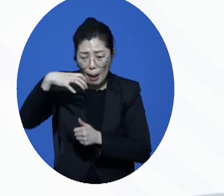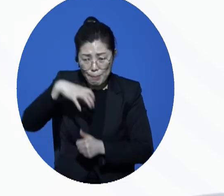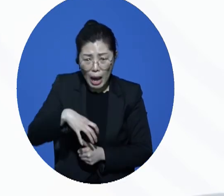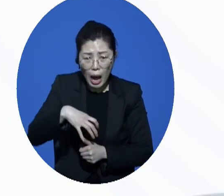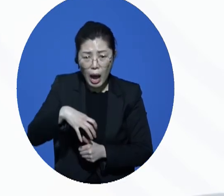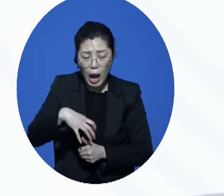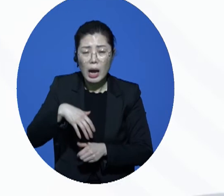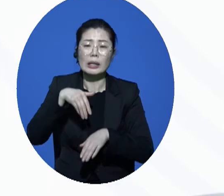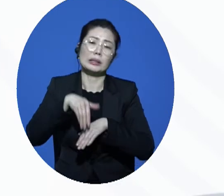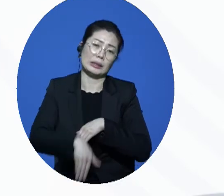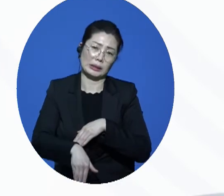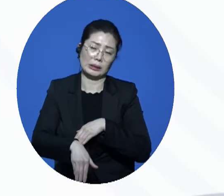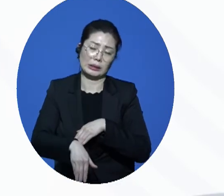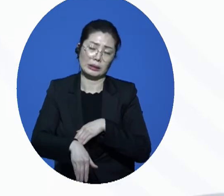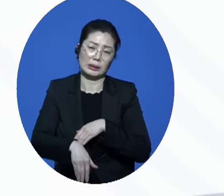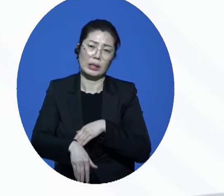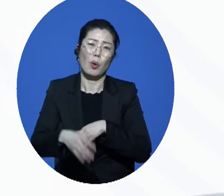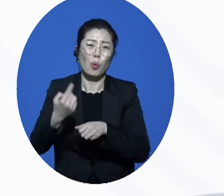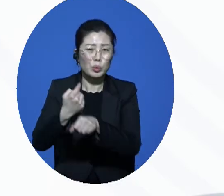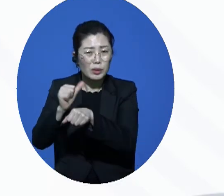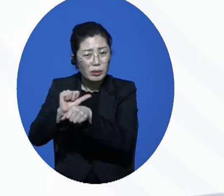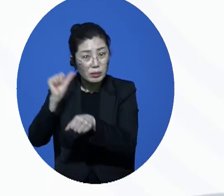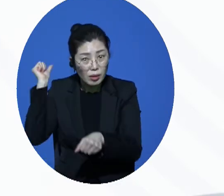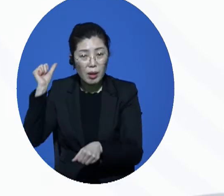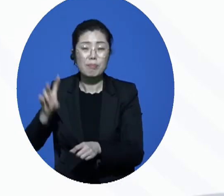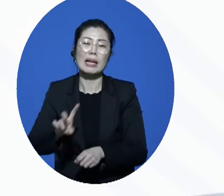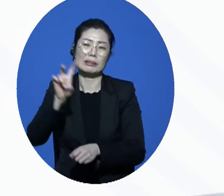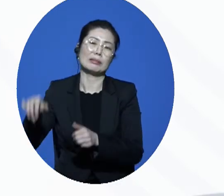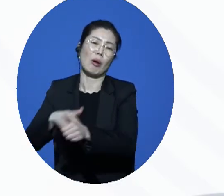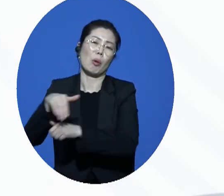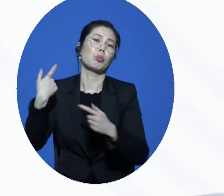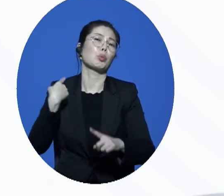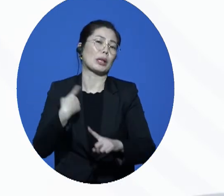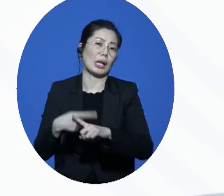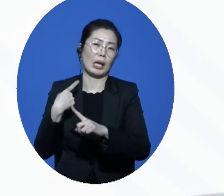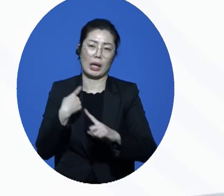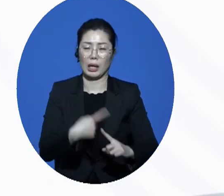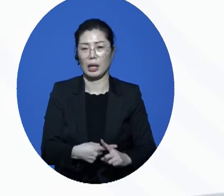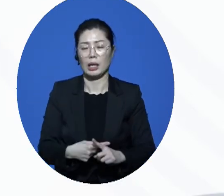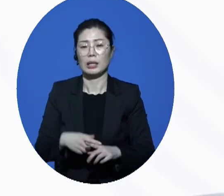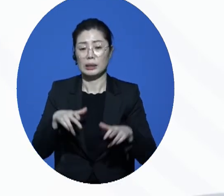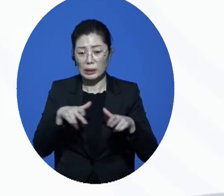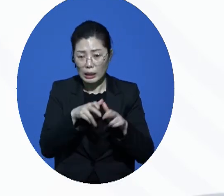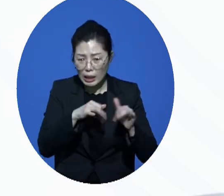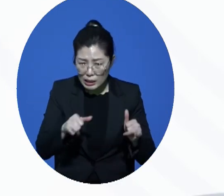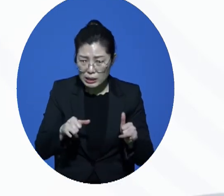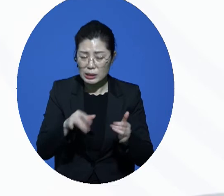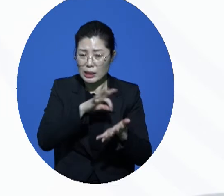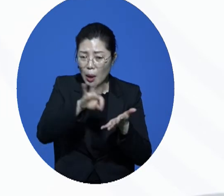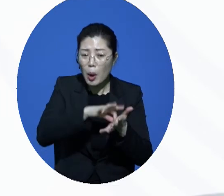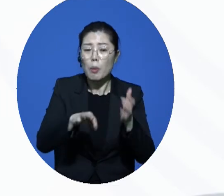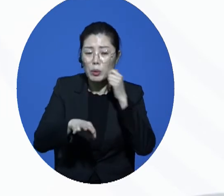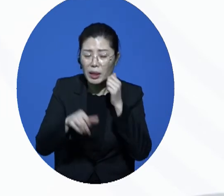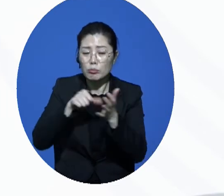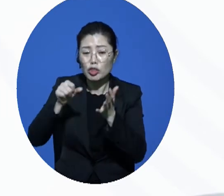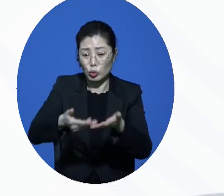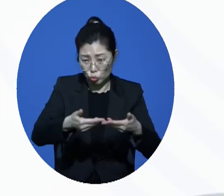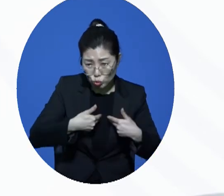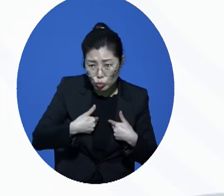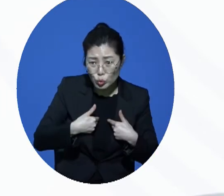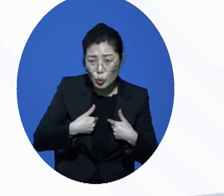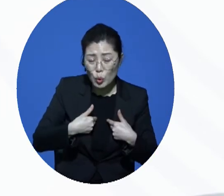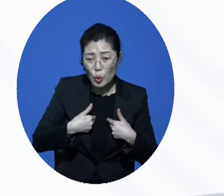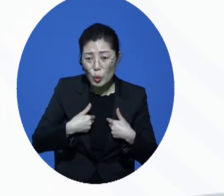저희 5년 전 메르스 상황과 전혀 다르지 않았습니다. 장애인이 이용할 수 없는 물품을 배달하고